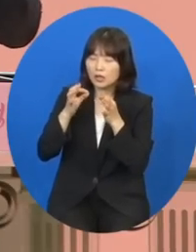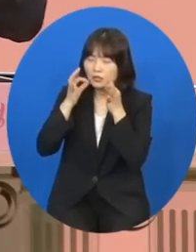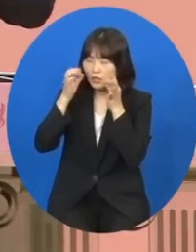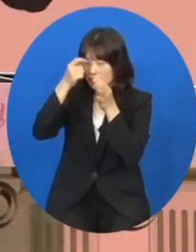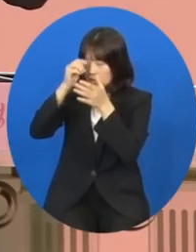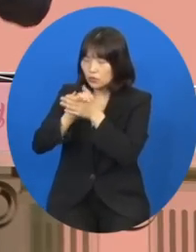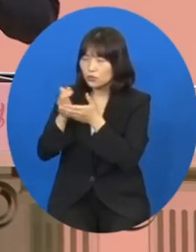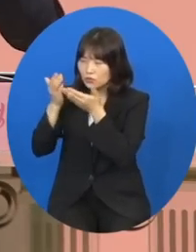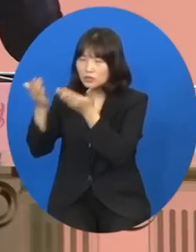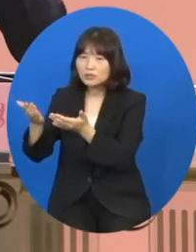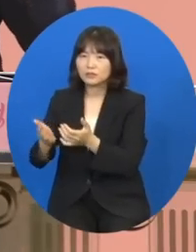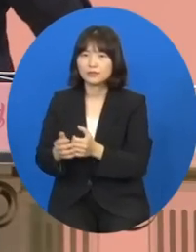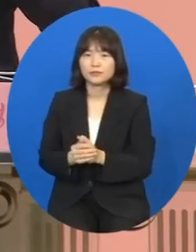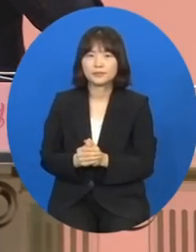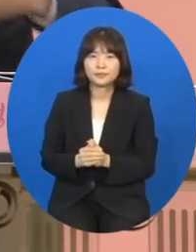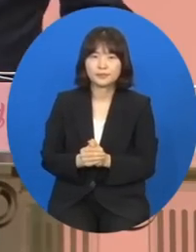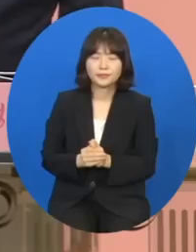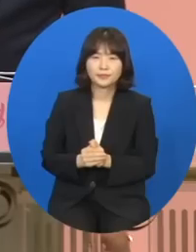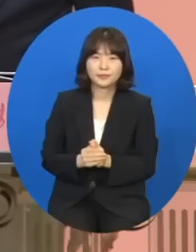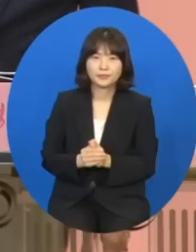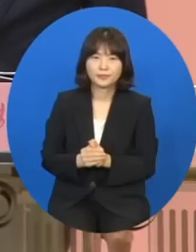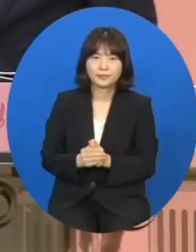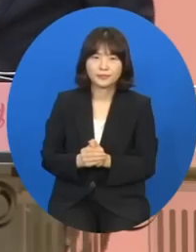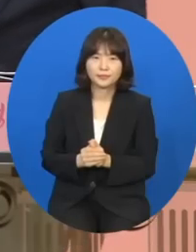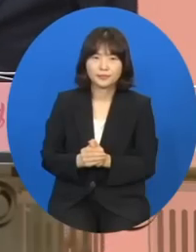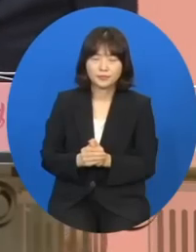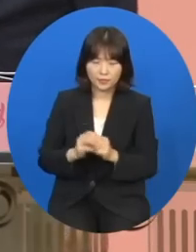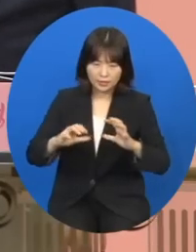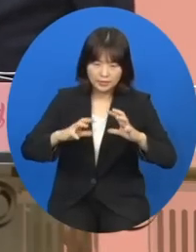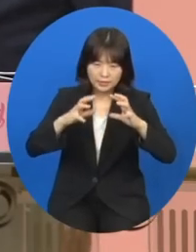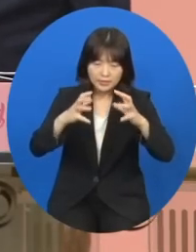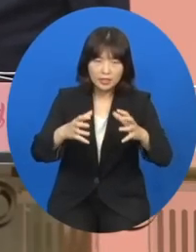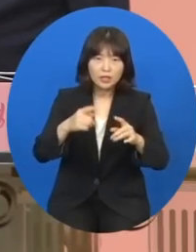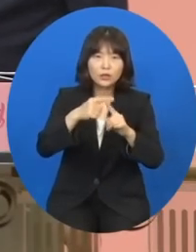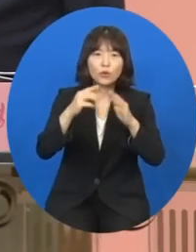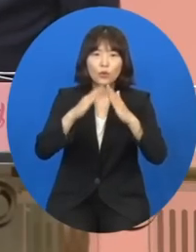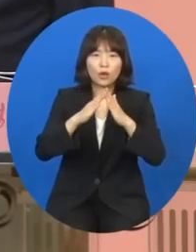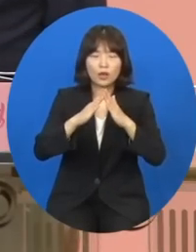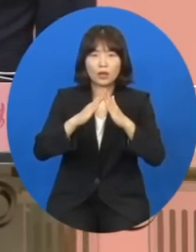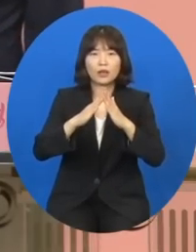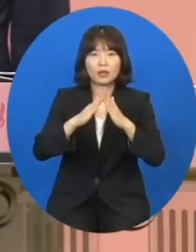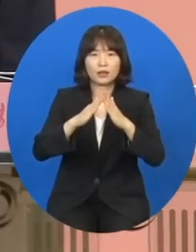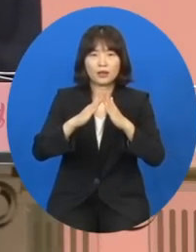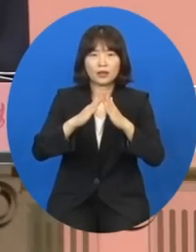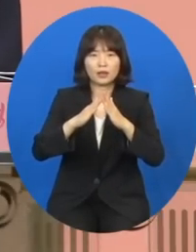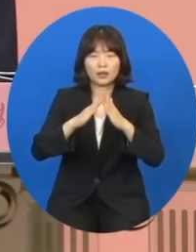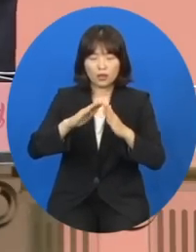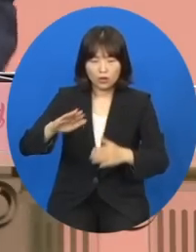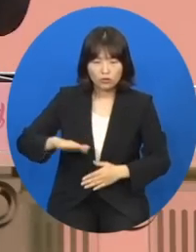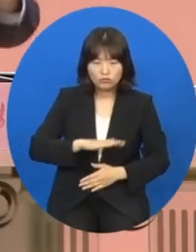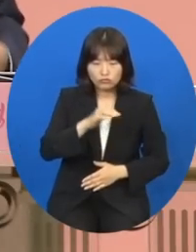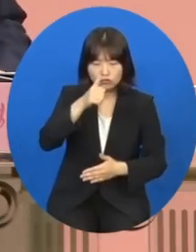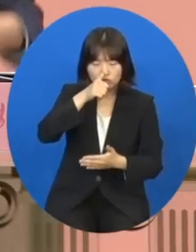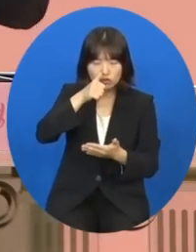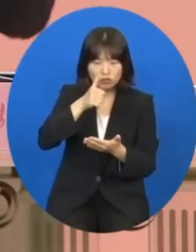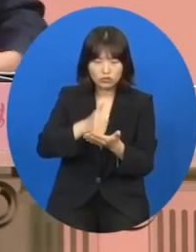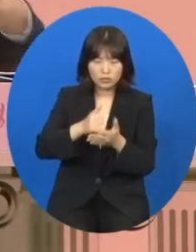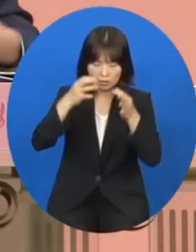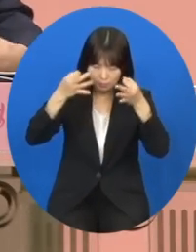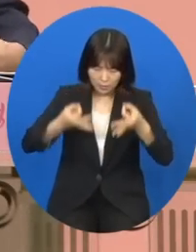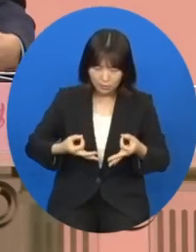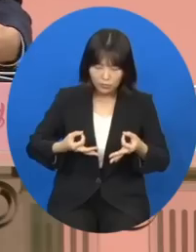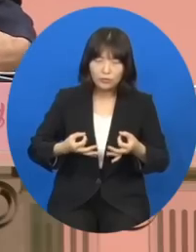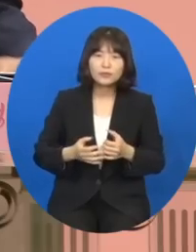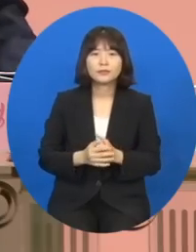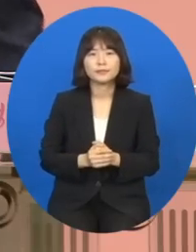쌩얼 osn 세스 구어 보철 줄이고 세계 교회 우리 자신으로 우리의 죄를 바라보는 거 뭐 오르내리며